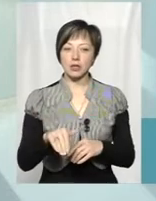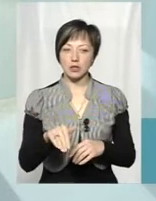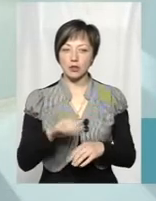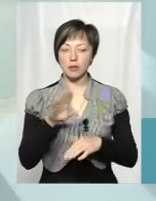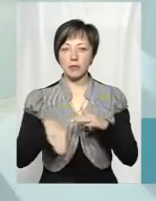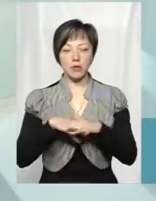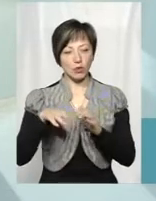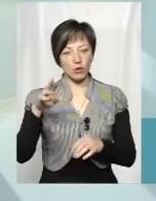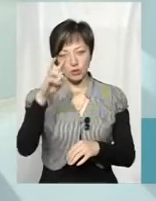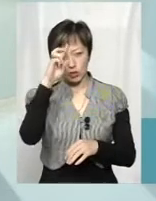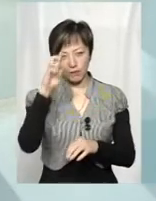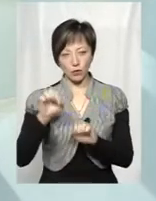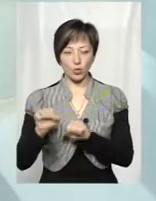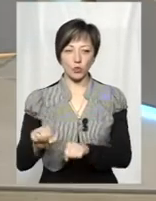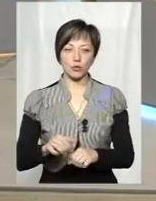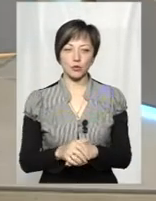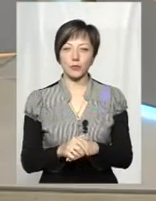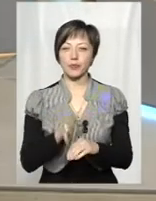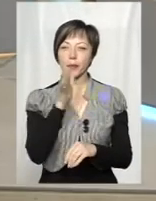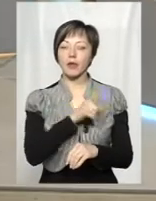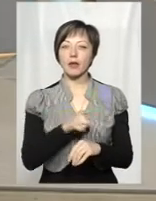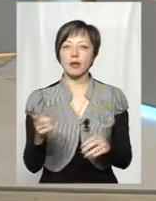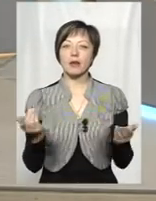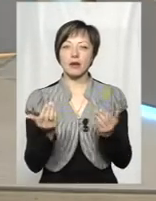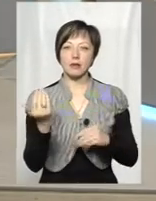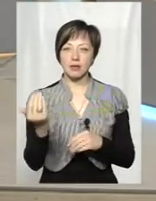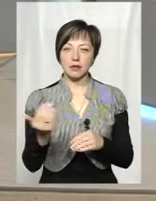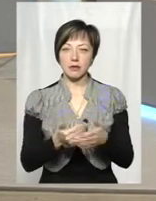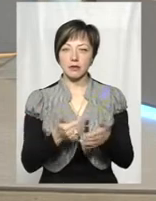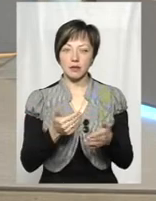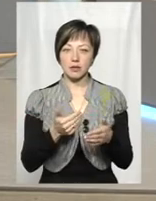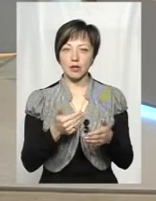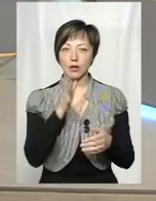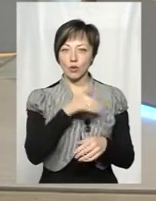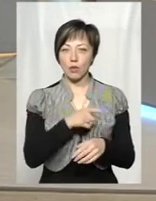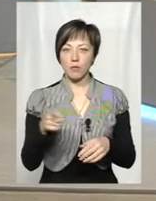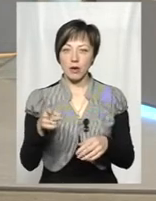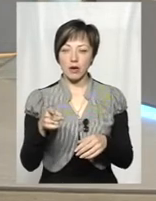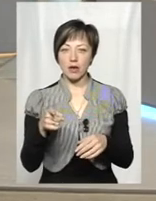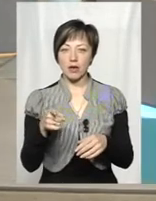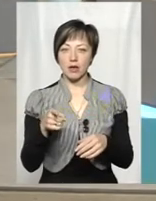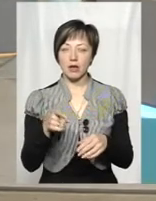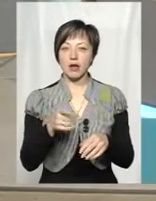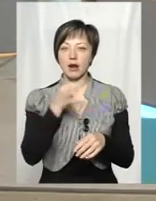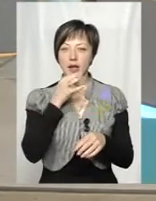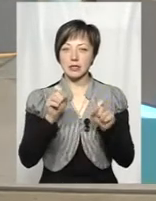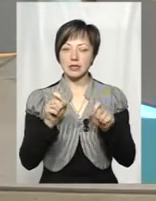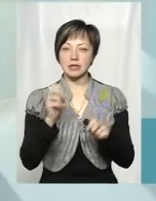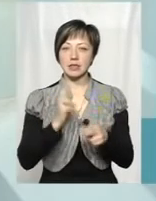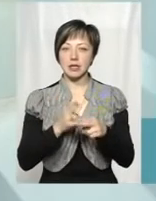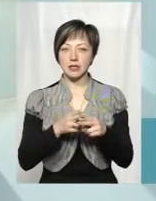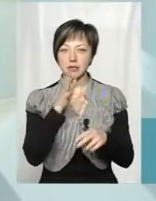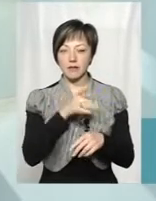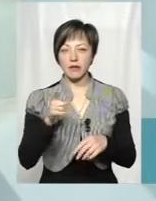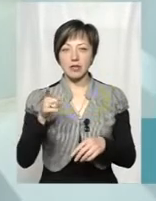охороною держави. В загальному. До яких періодів вони належать? Від доби бронзи, ранній залізний вік, і закінчується